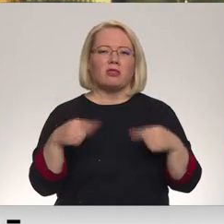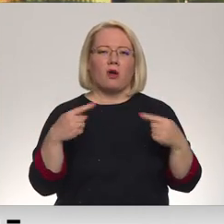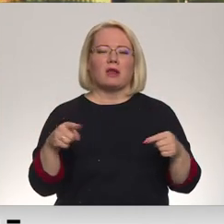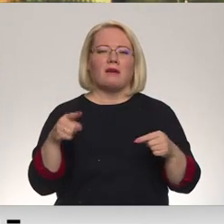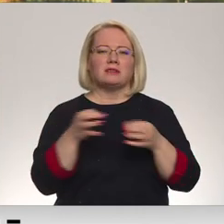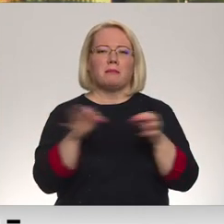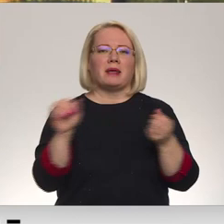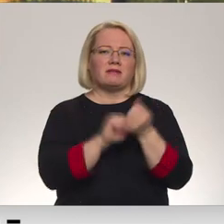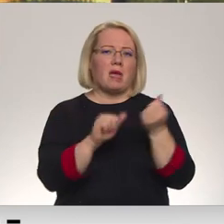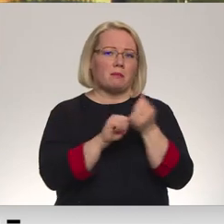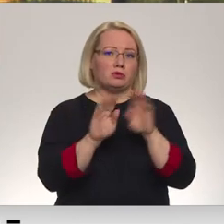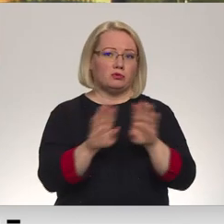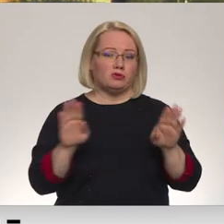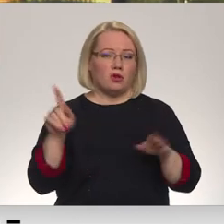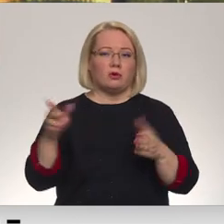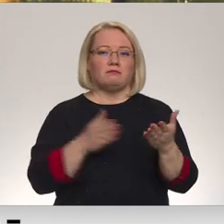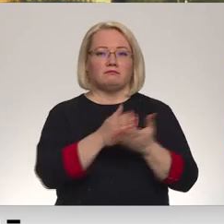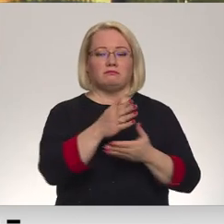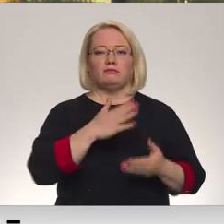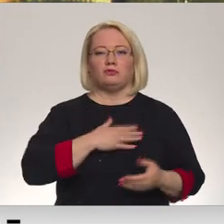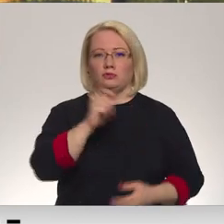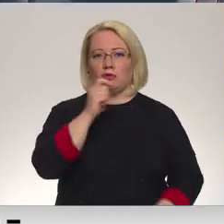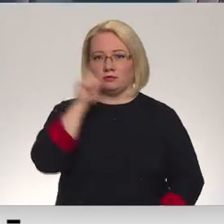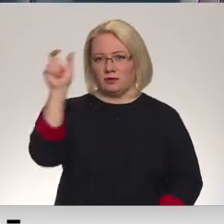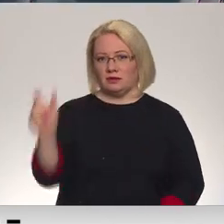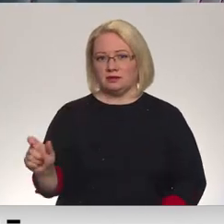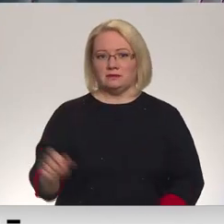brīvdabas muzejā. Uz to devās arī Ģirds Zvirbulis.